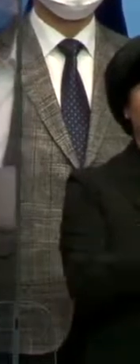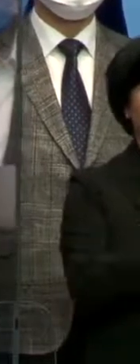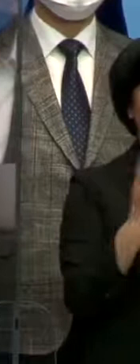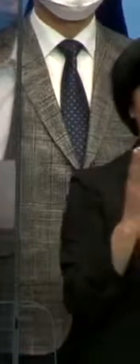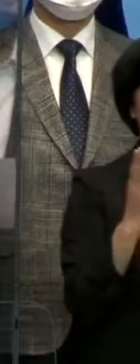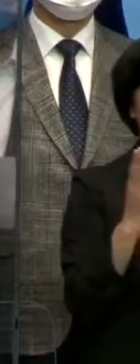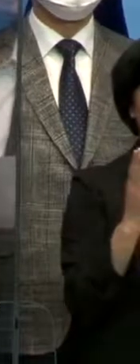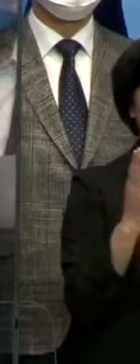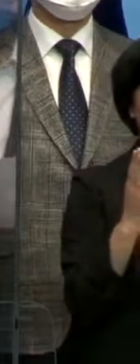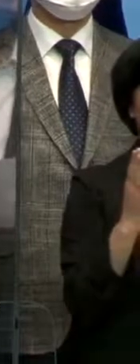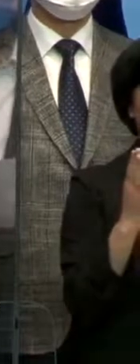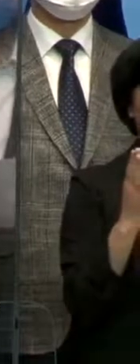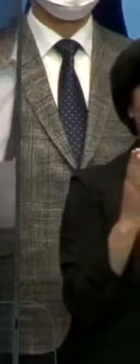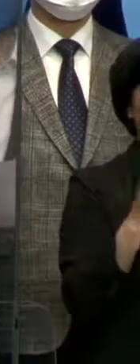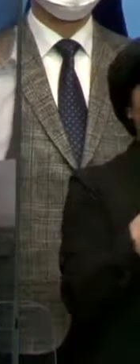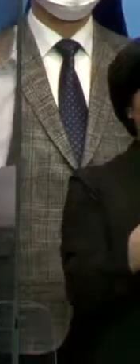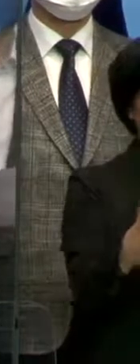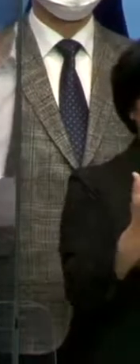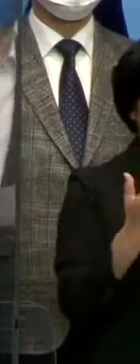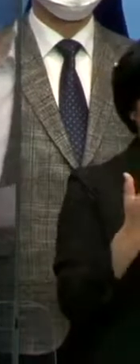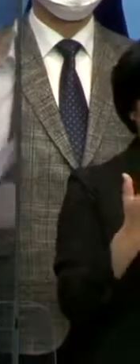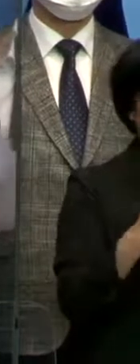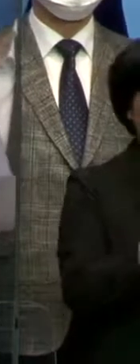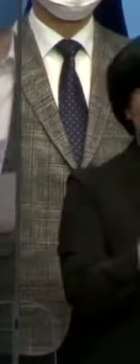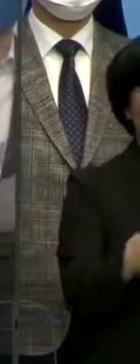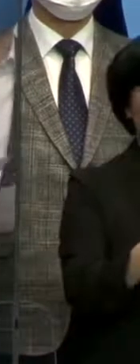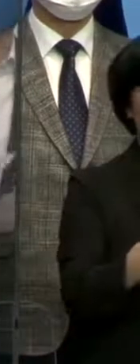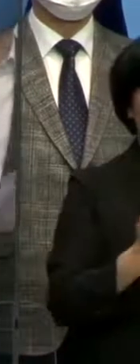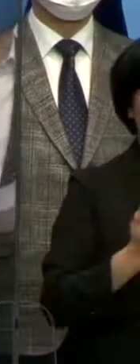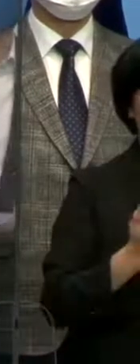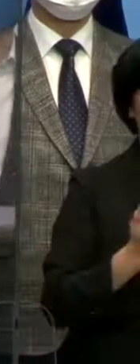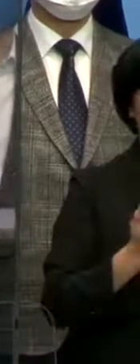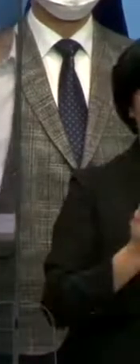되었습니다. 이 기자회견은 열기 직전에